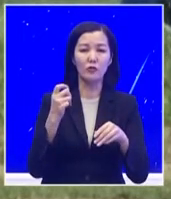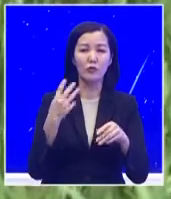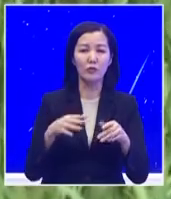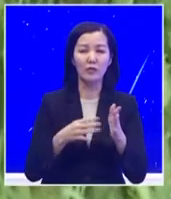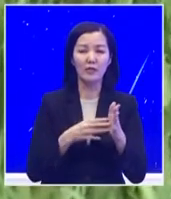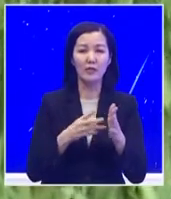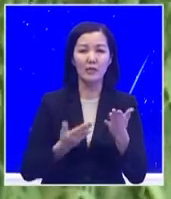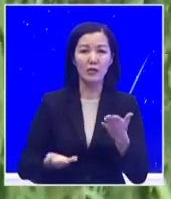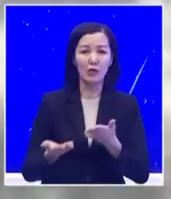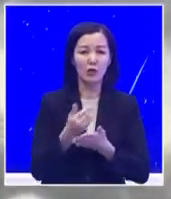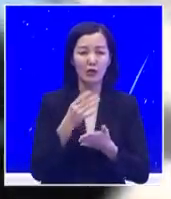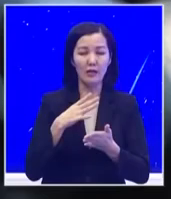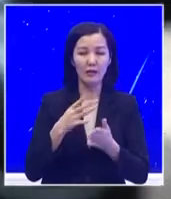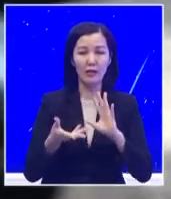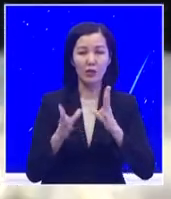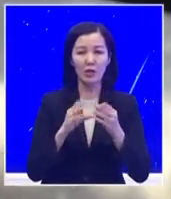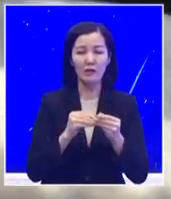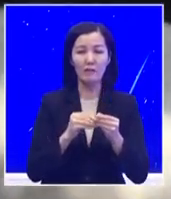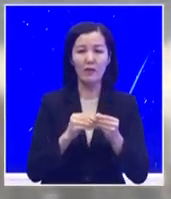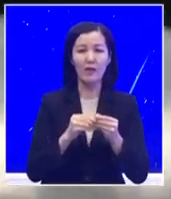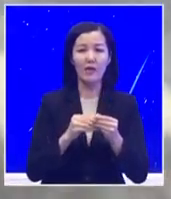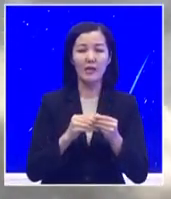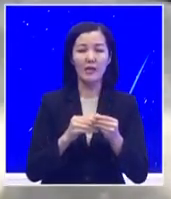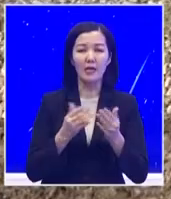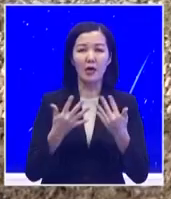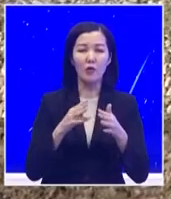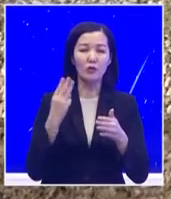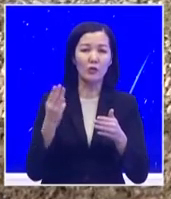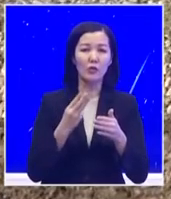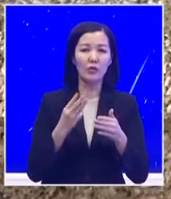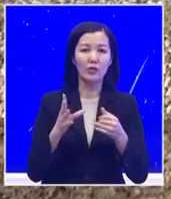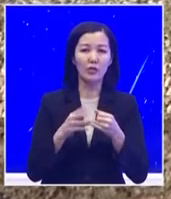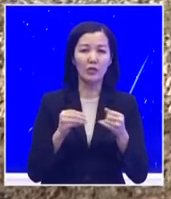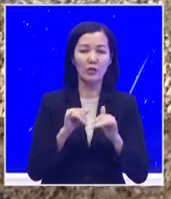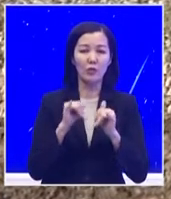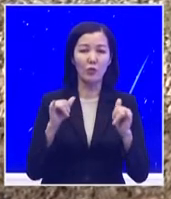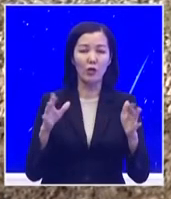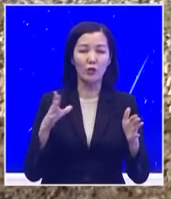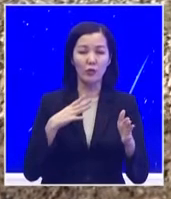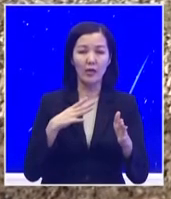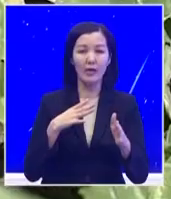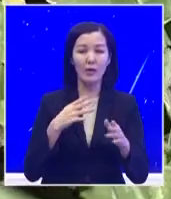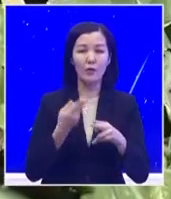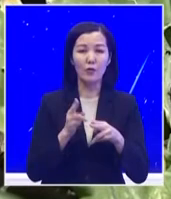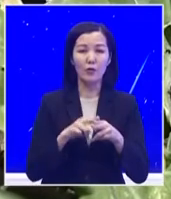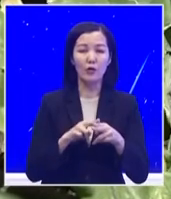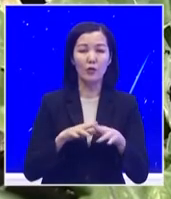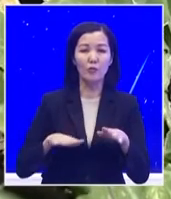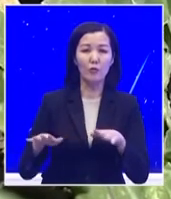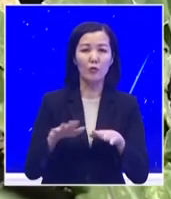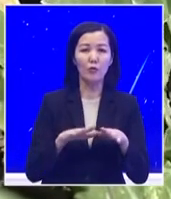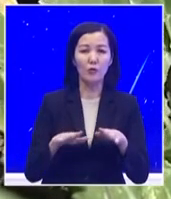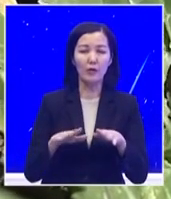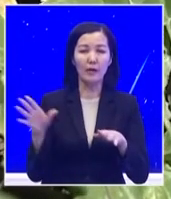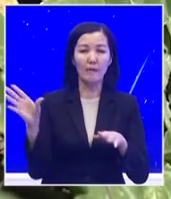тоннаға жуық астық жиналды. Жалпы несібесін жерден іздеген ағайын егіс алқаптарын жылдан жылға ұлғайтуда. Себебі бұл өңір түгін